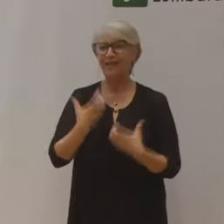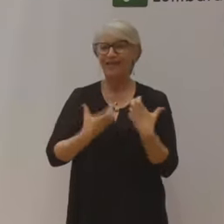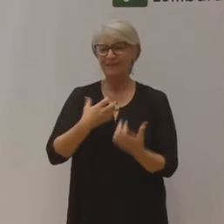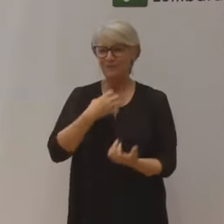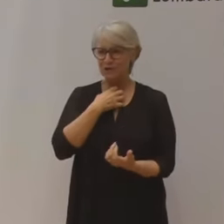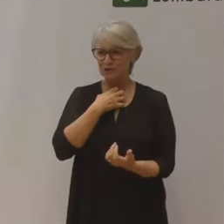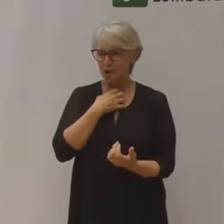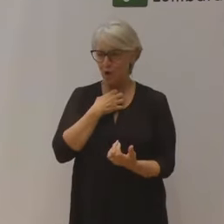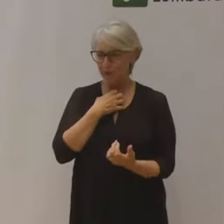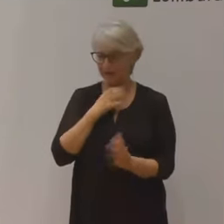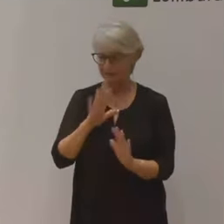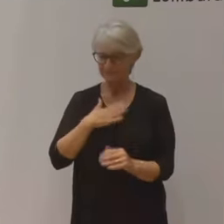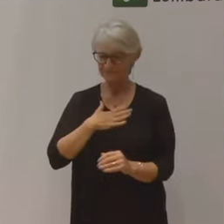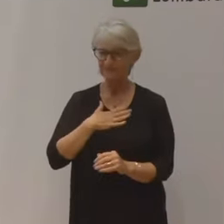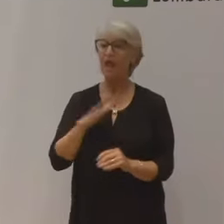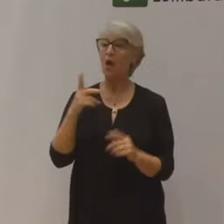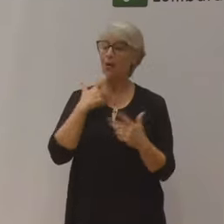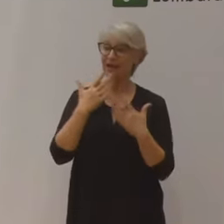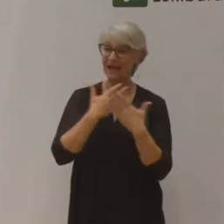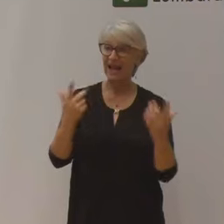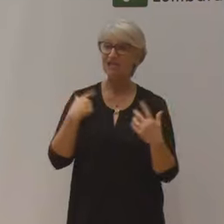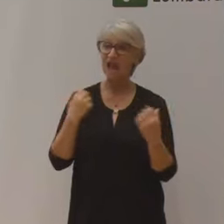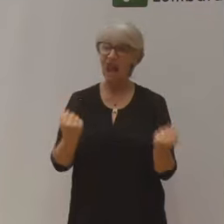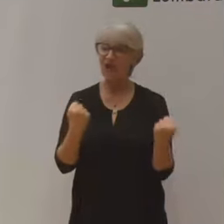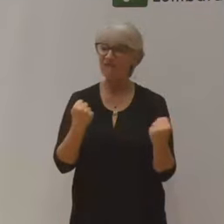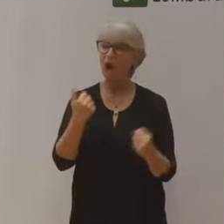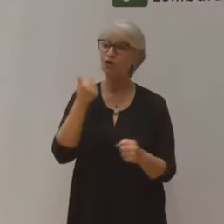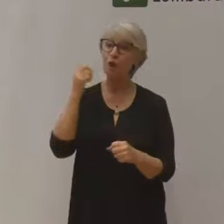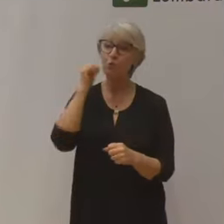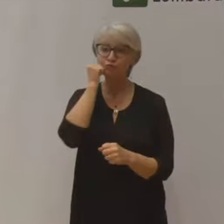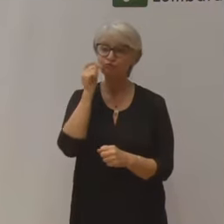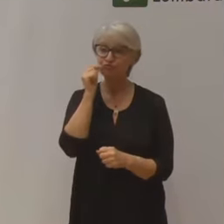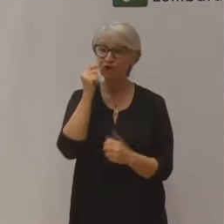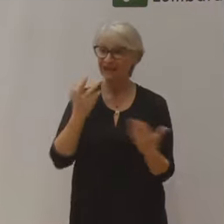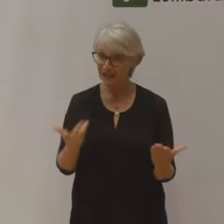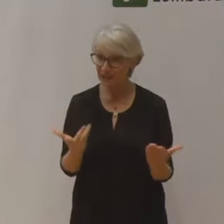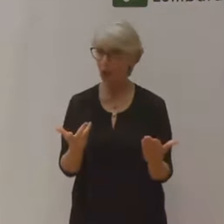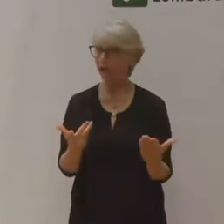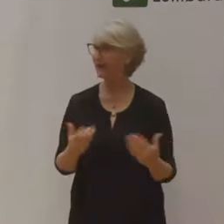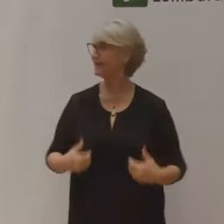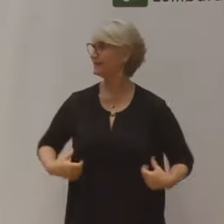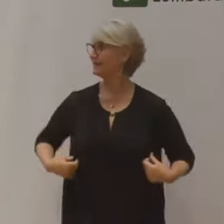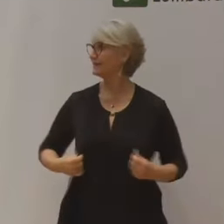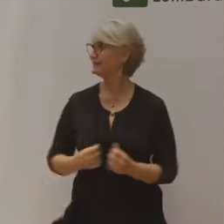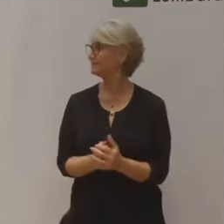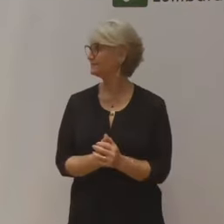la grande forza di un genitore sia quello di non... Grazie.